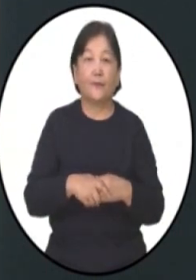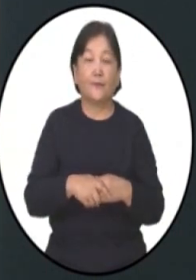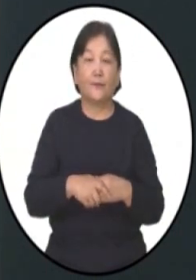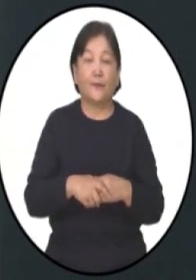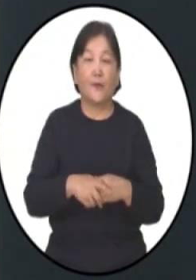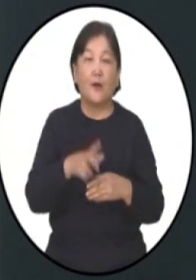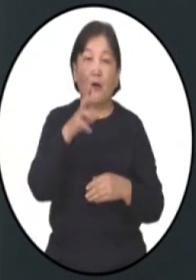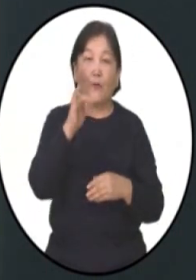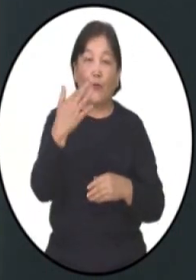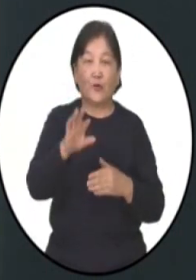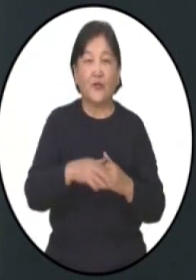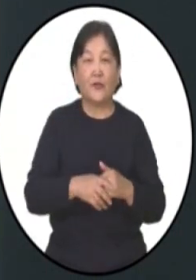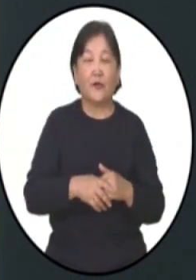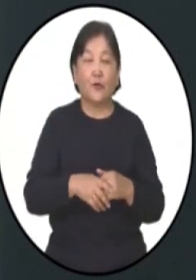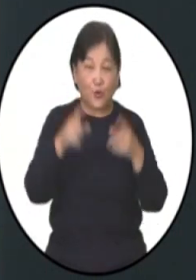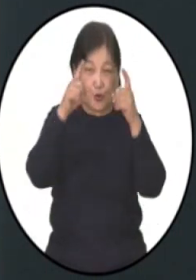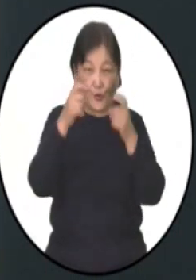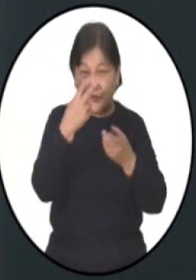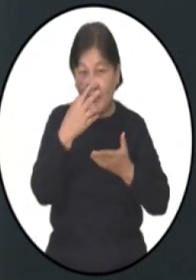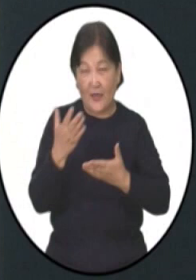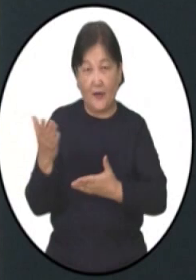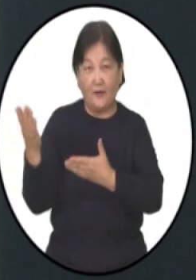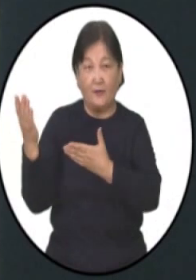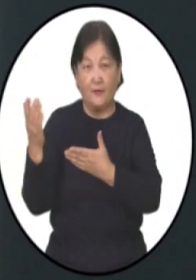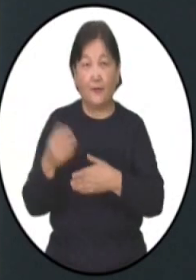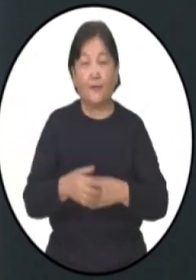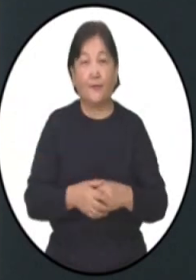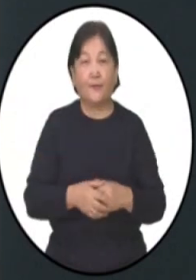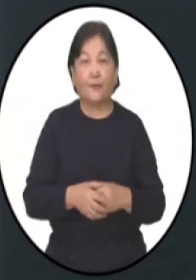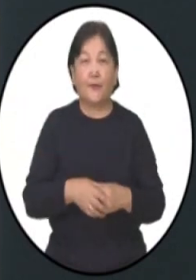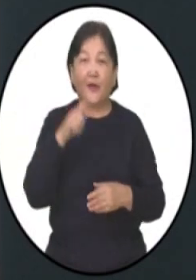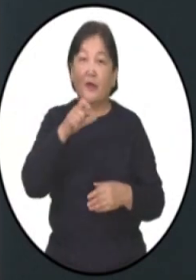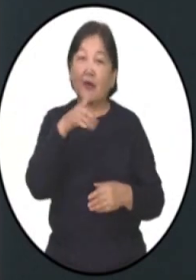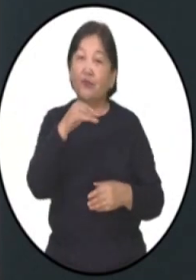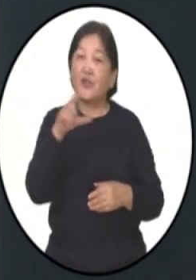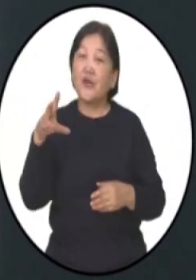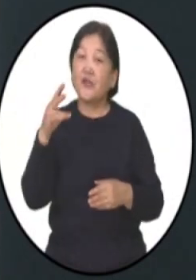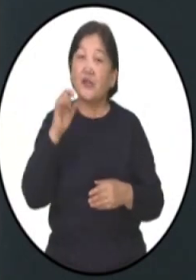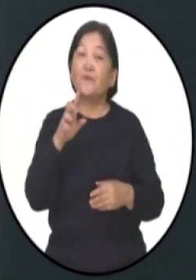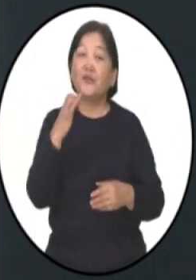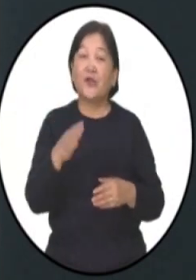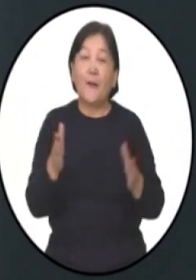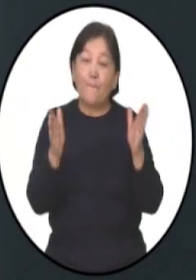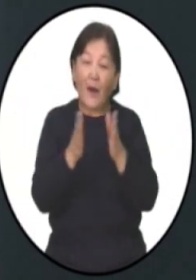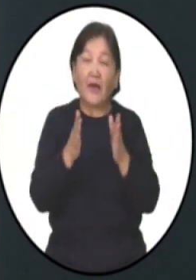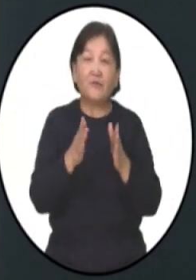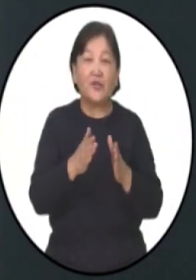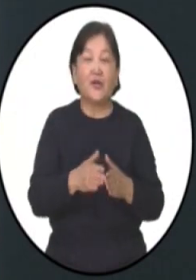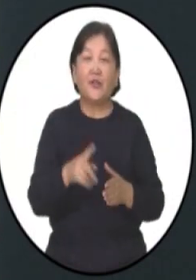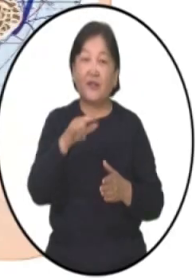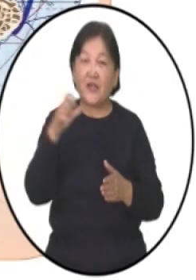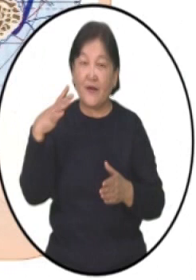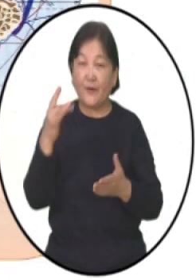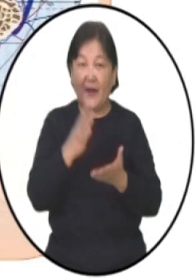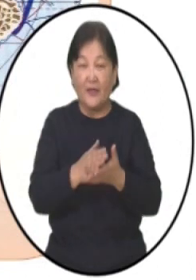За бусад зургууд бол энэ хэмжээнийх биш бага хэмжээгээр тээвэрлэгддэг нь энэ дээр зурагдсан байна. Энийн зургийг